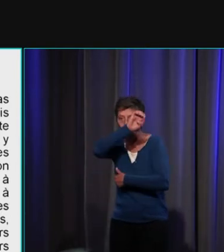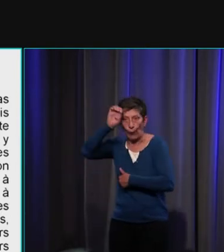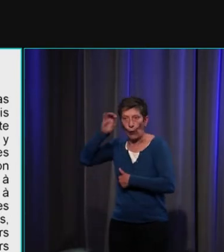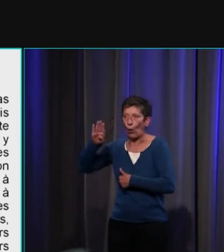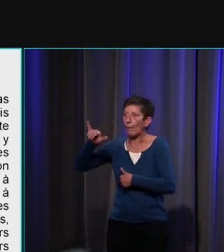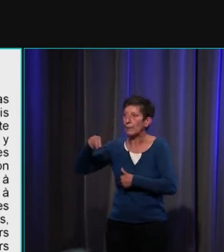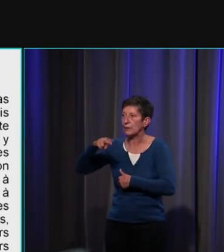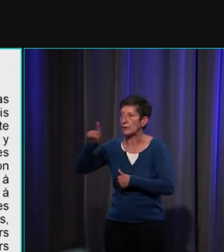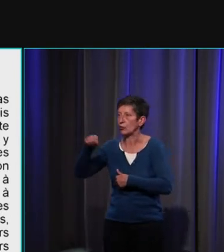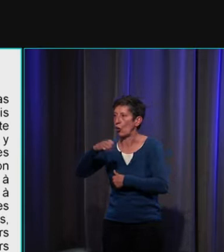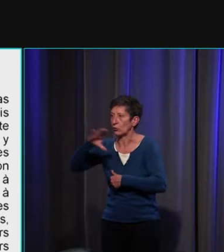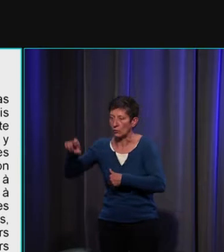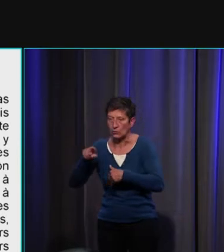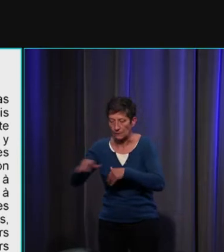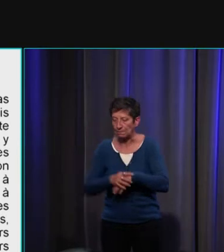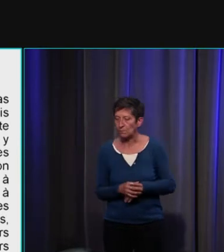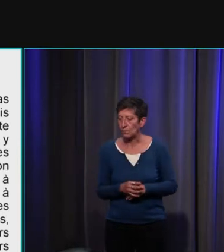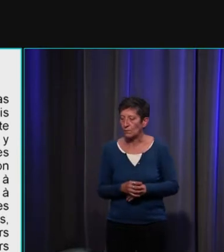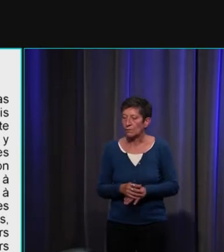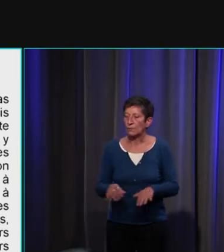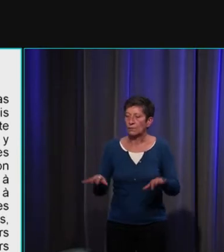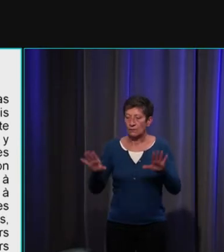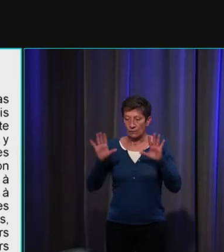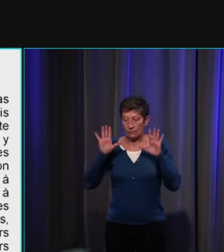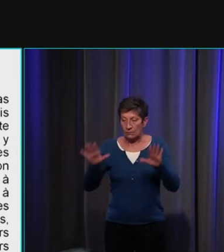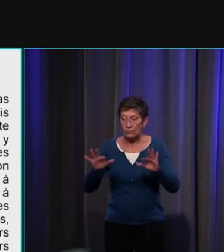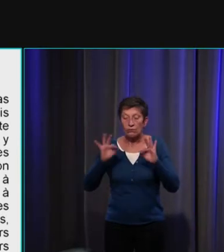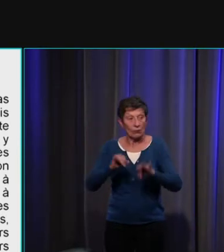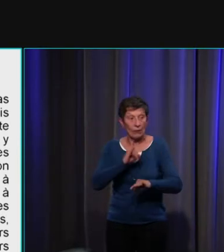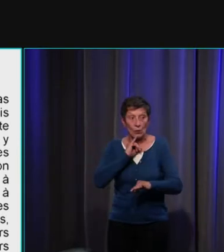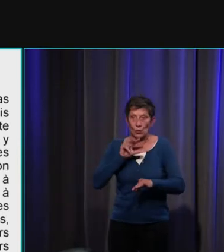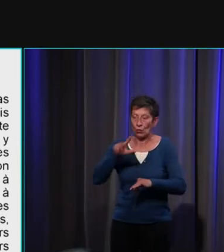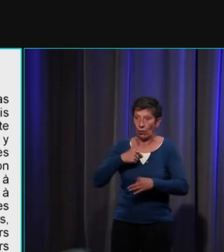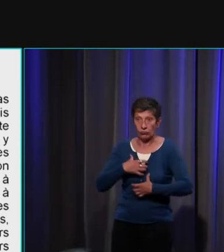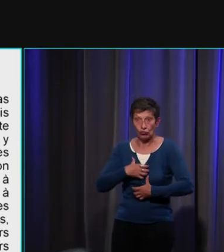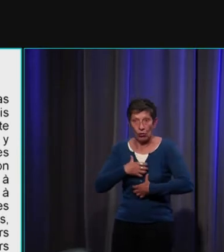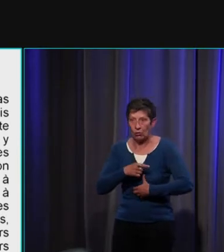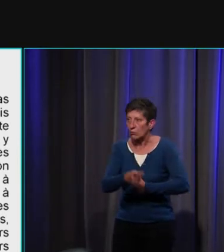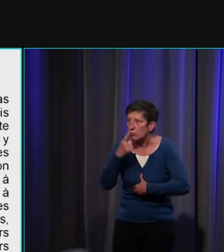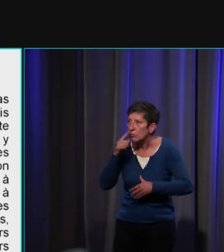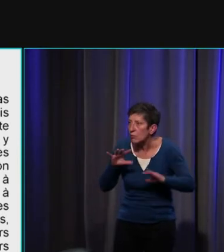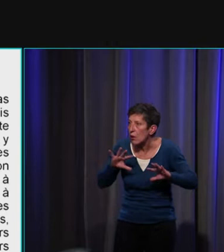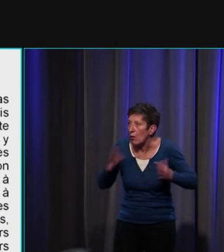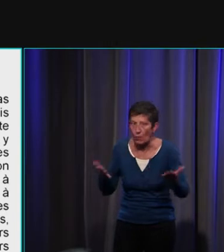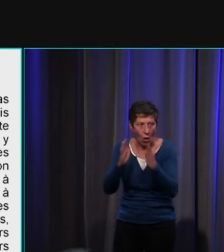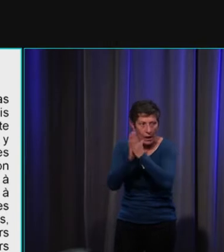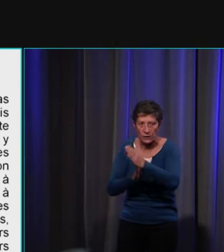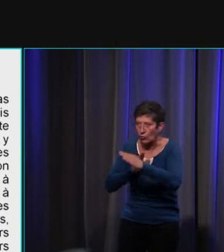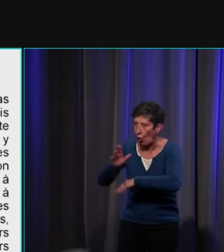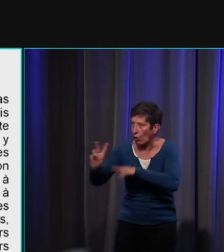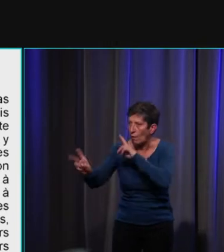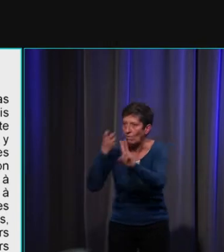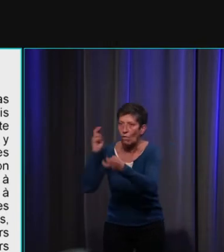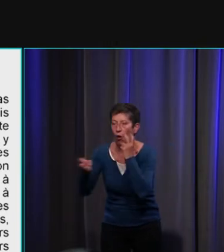latin de byzance donc innocent iii est scandalisé comment on a pu faire des choses profaner des églises certes c'est des